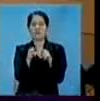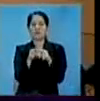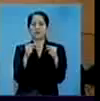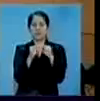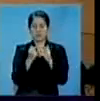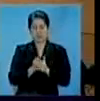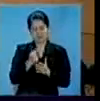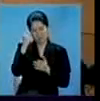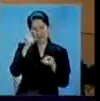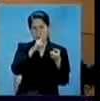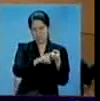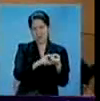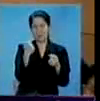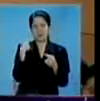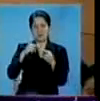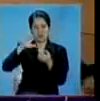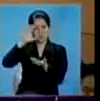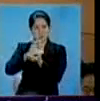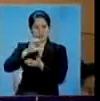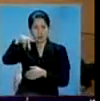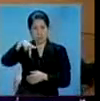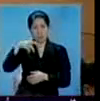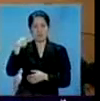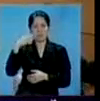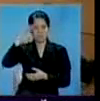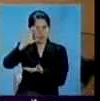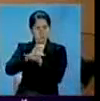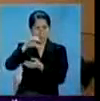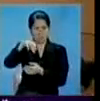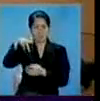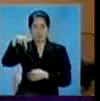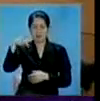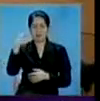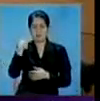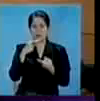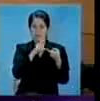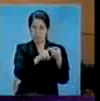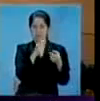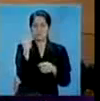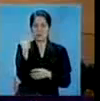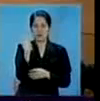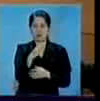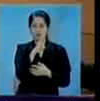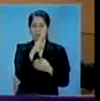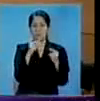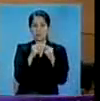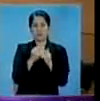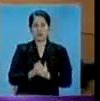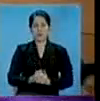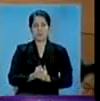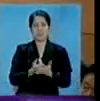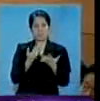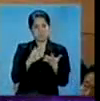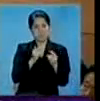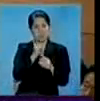DSI แล้วเสร็จแล้วก็บอกว่าเข้าสู่กระบวนการแล้วไม่พอใจจะให้ไปกองปราบอีกคุณจะไปม